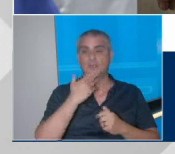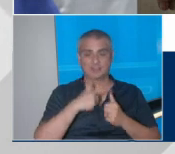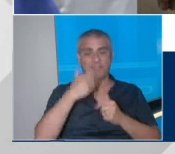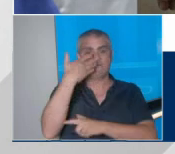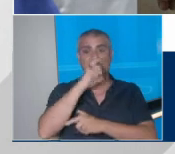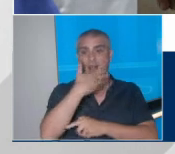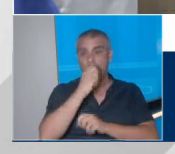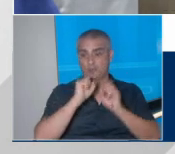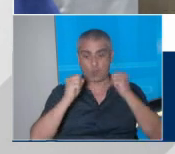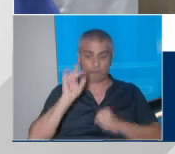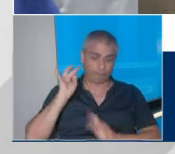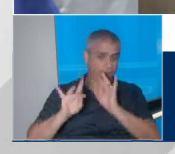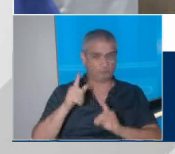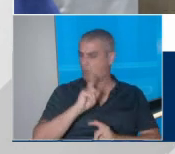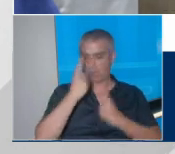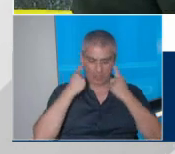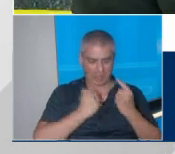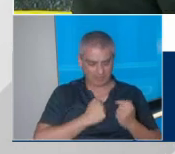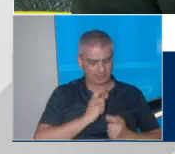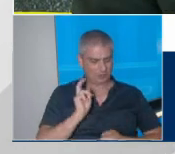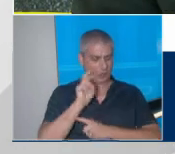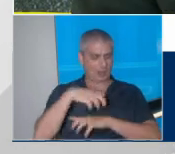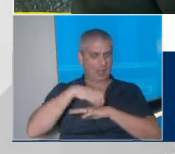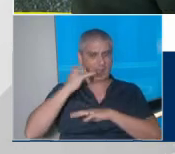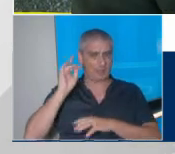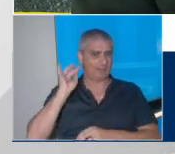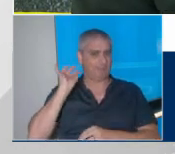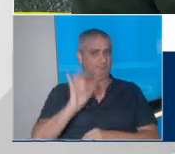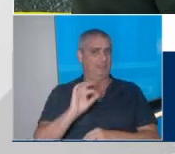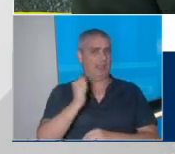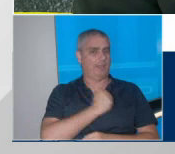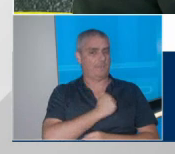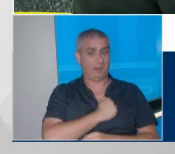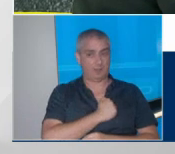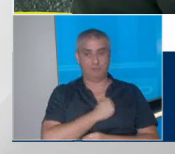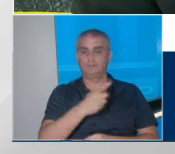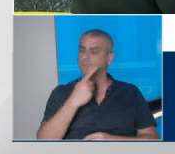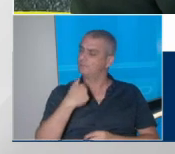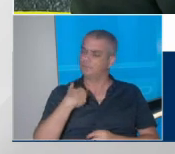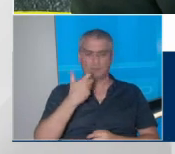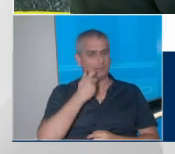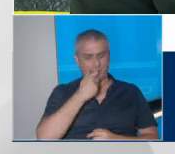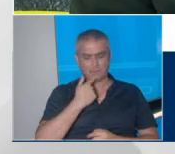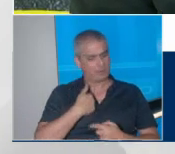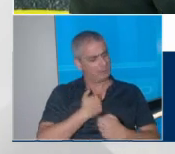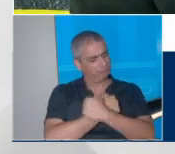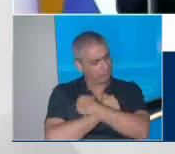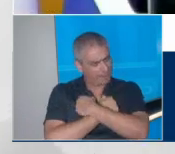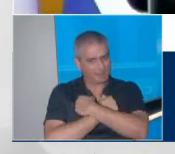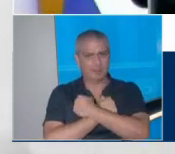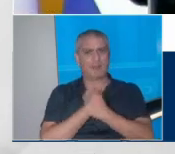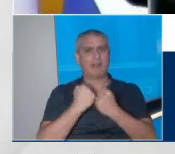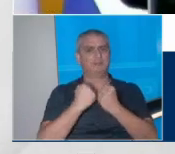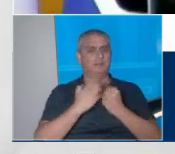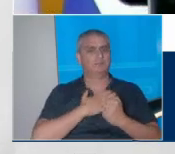מדגל התורה תוקפים, הוא לא מספיק חרדי, עולה להר הבית בניגוד להלכה, אומר אריה דרעי, אני מחבק את בן גביר חזק, מה